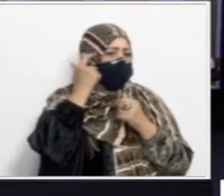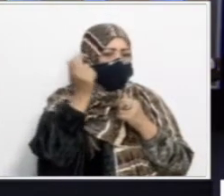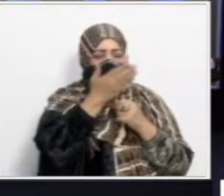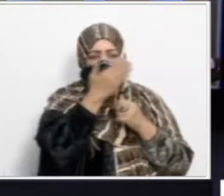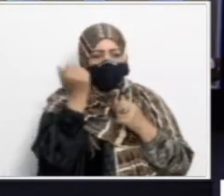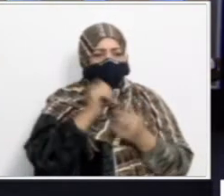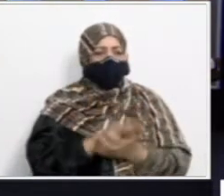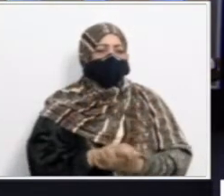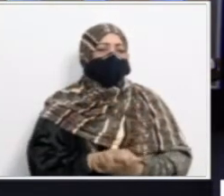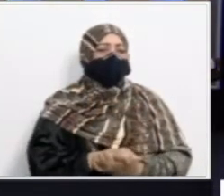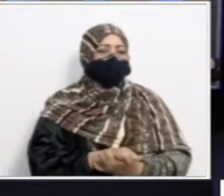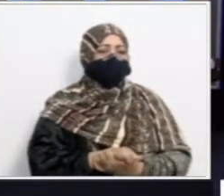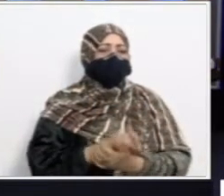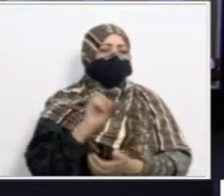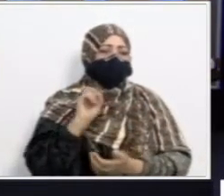أخ